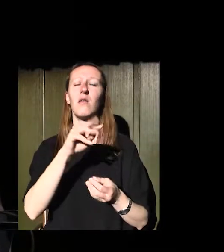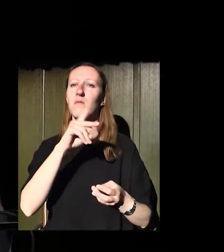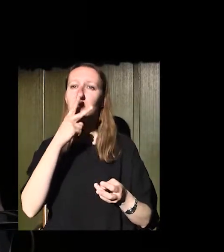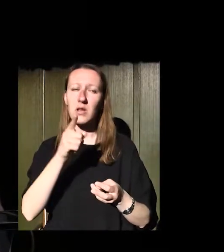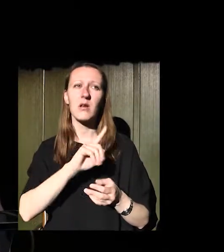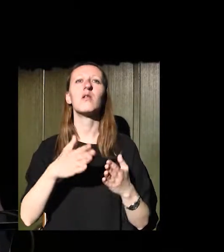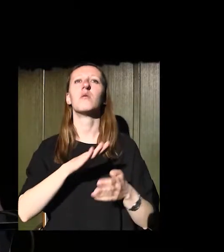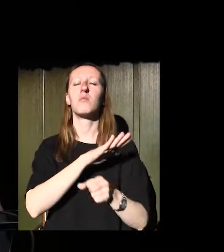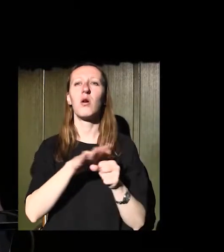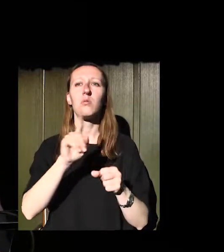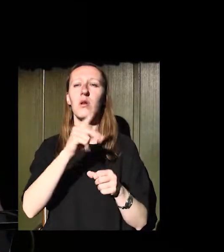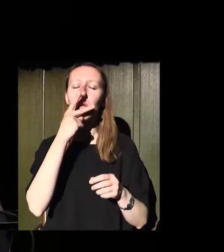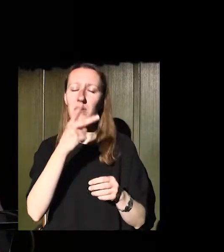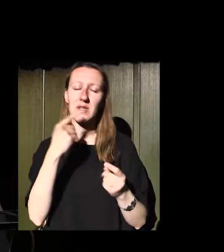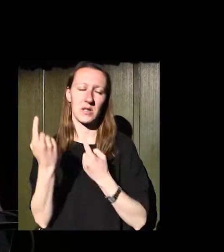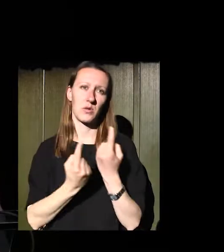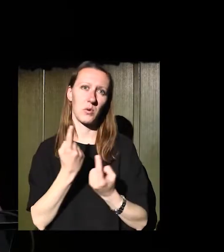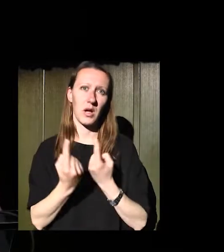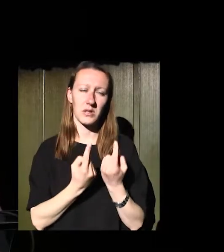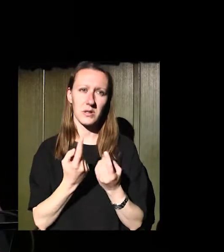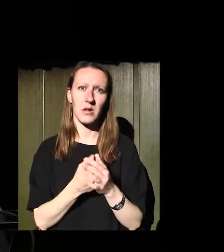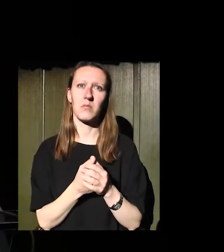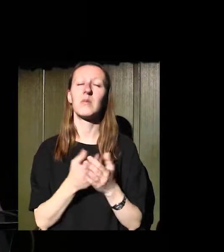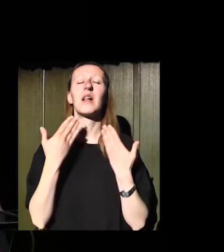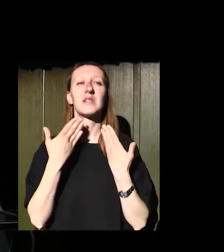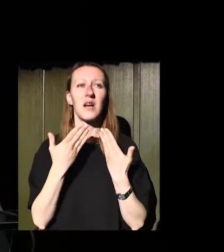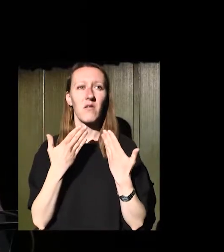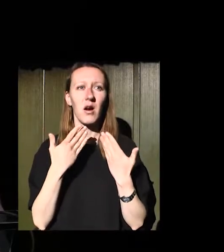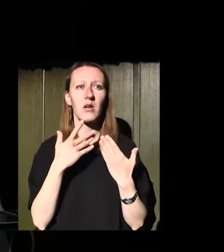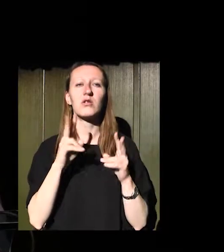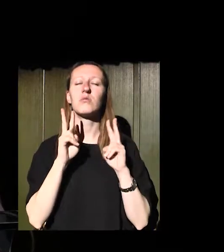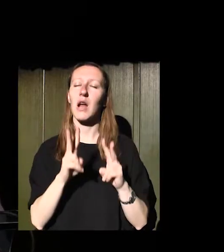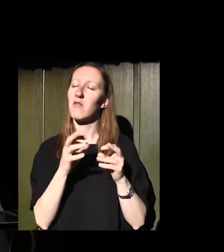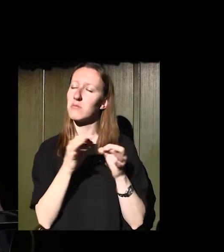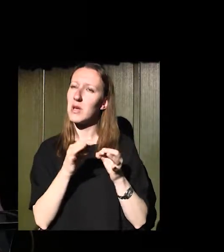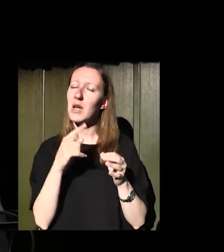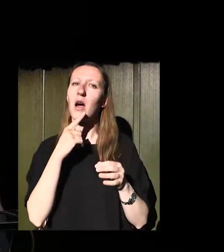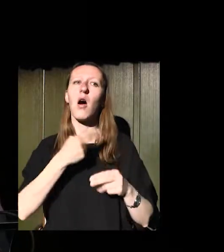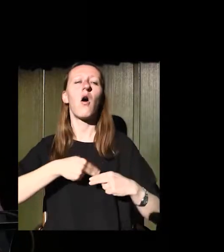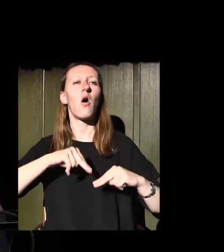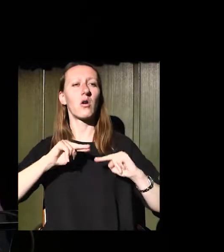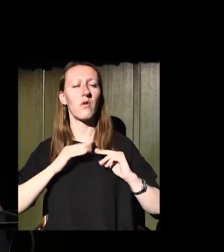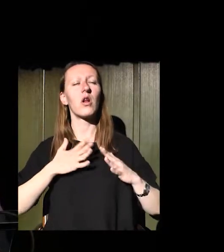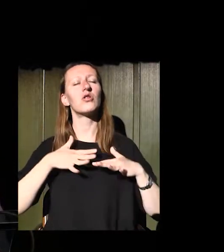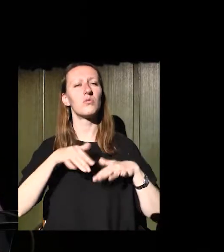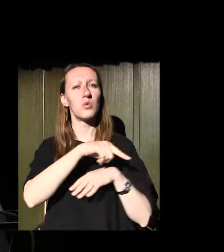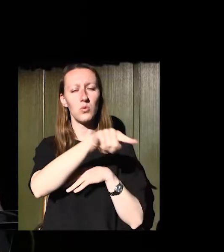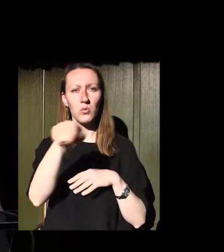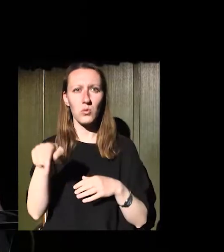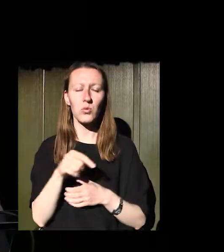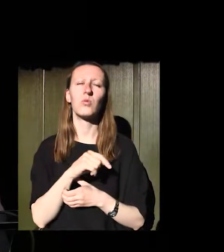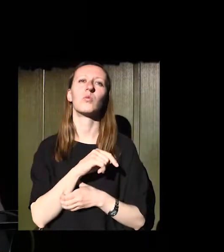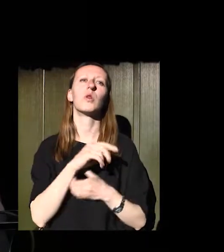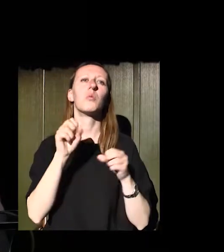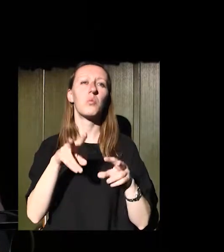s neočekivanim i potpuno nepredvidivim situacijama. Zahvaljujući pravodobnim mjerama i odgovornosti naših